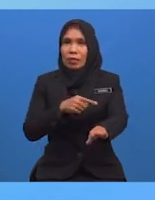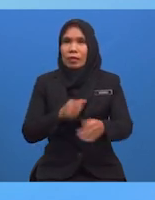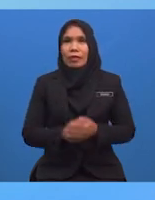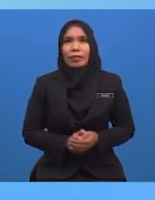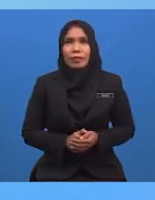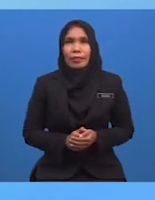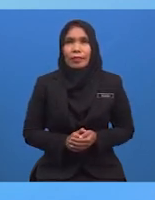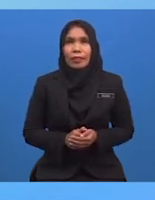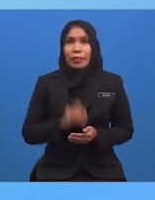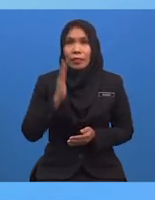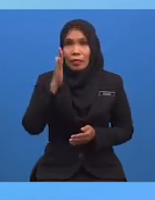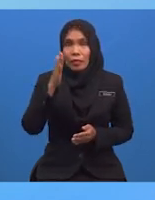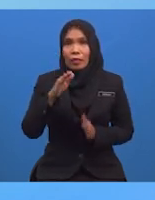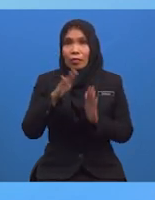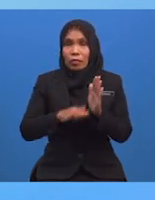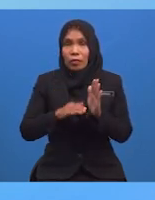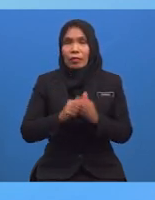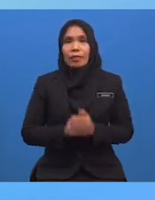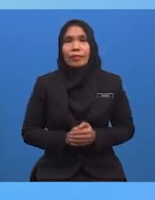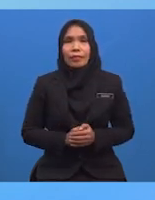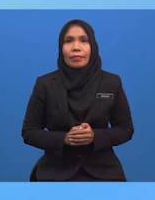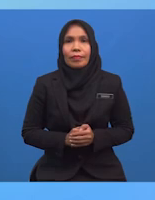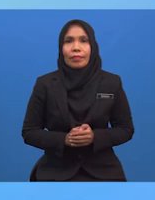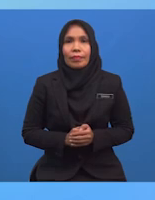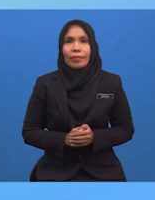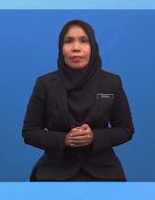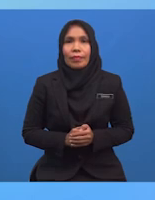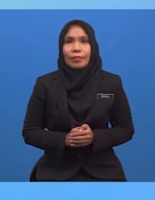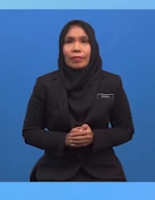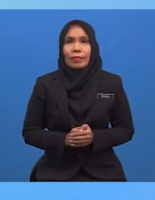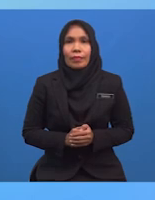akan mengurangkan penawaran wang.